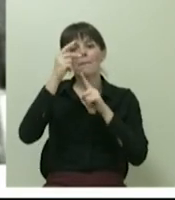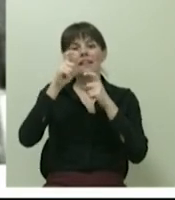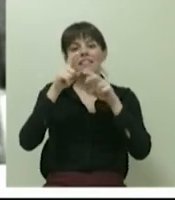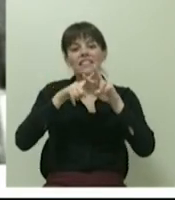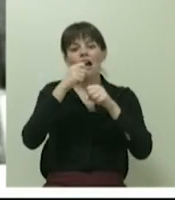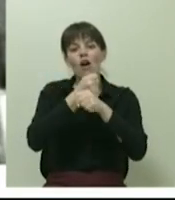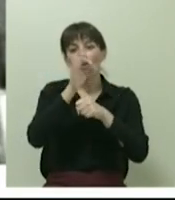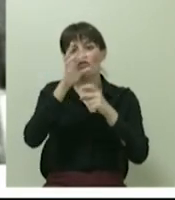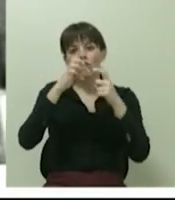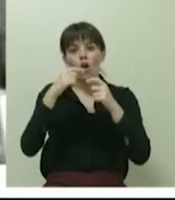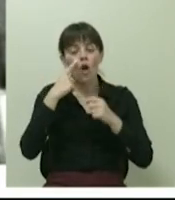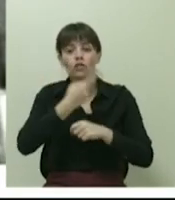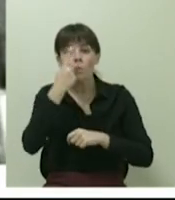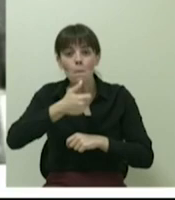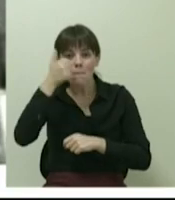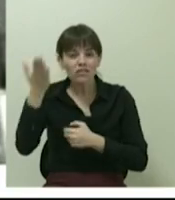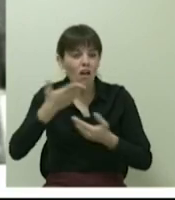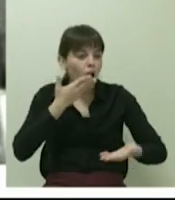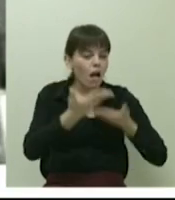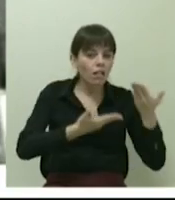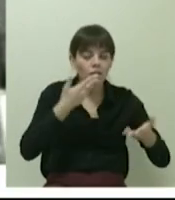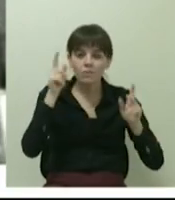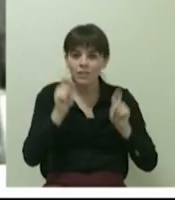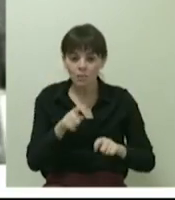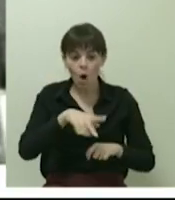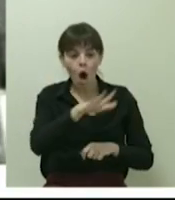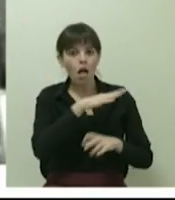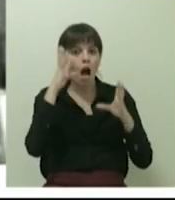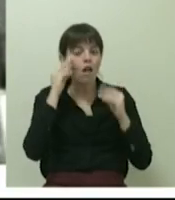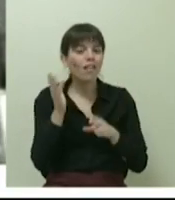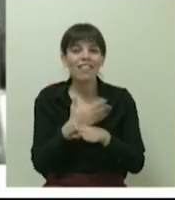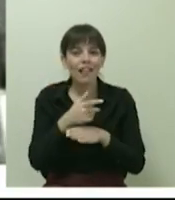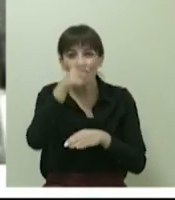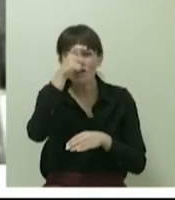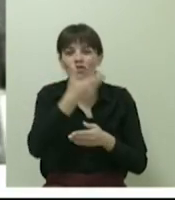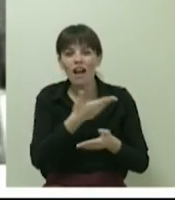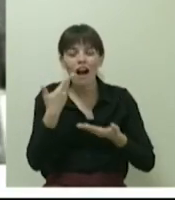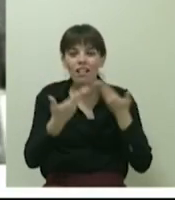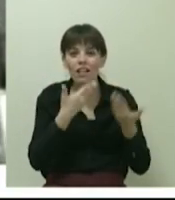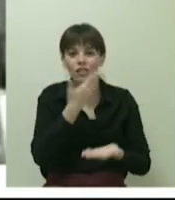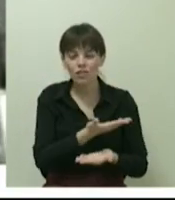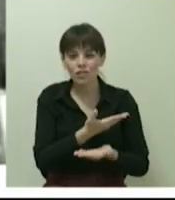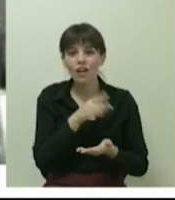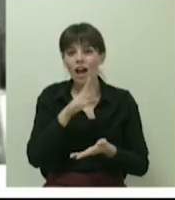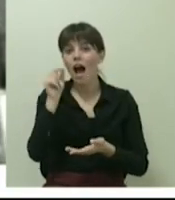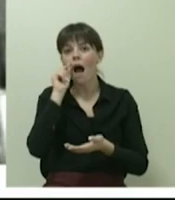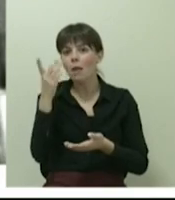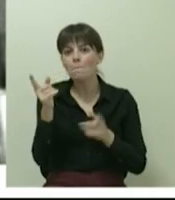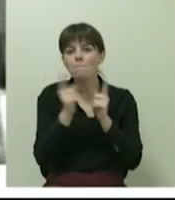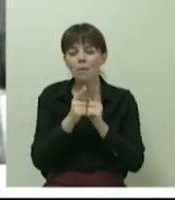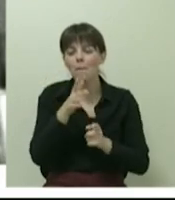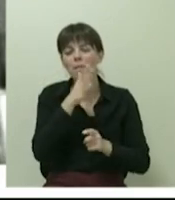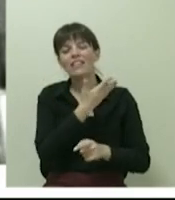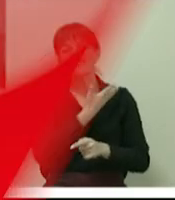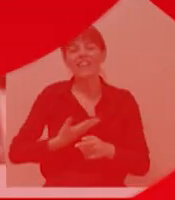ispatlıyor orada Cumhurbaşkanı öğrencilere. Onlar da anlıyorlar. Neden? Çünkü Türkçe. Bir de adam matematiği bilerek,